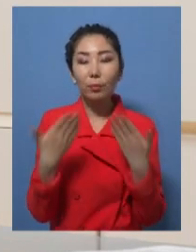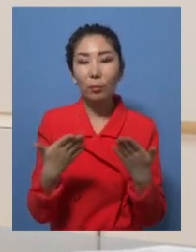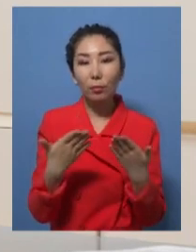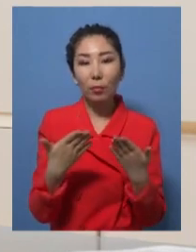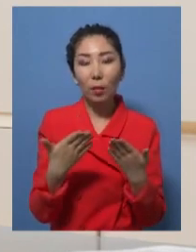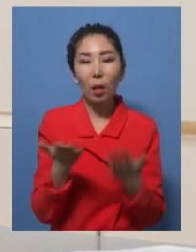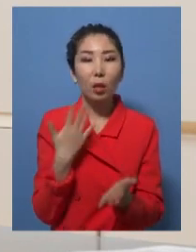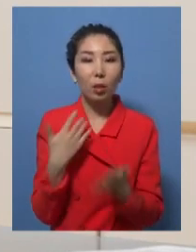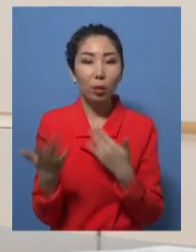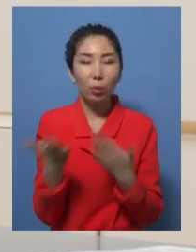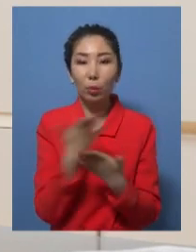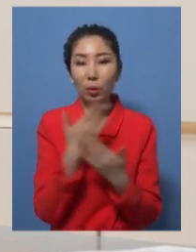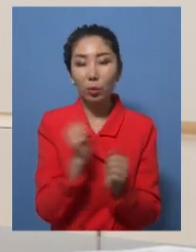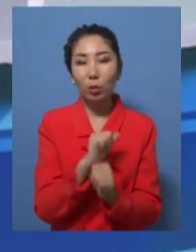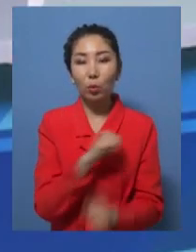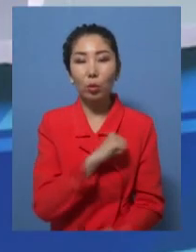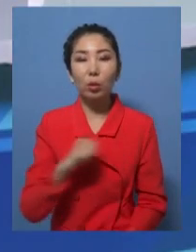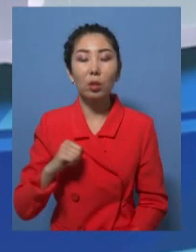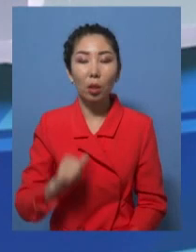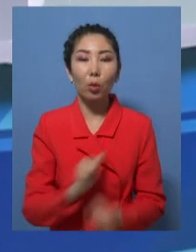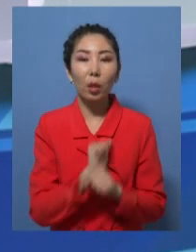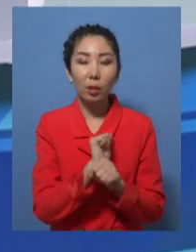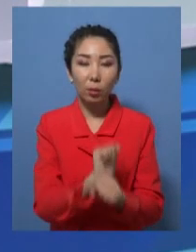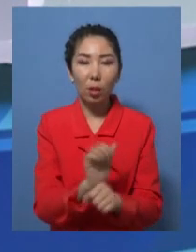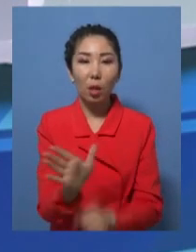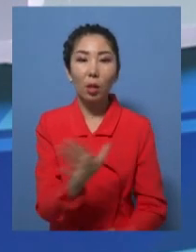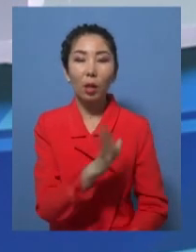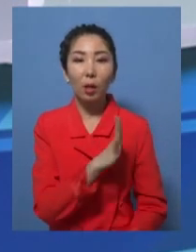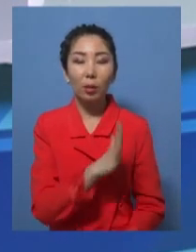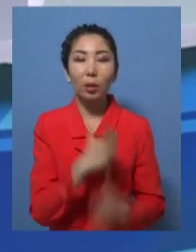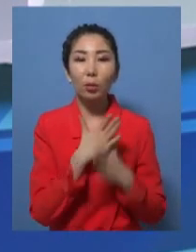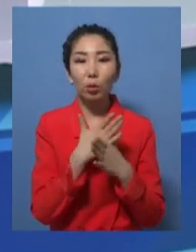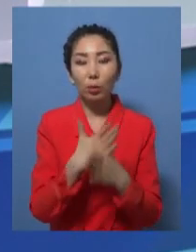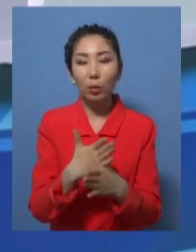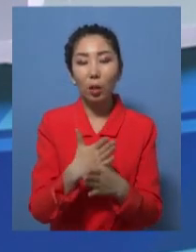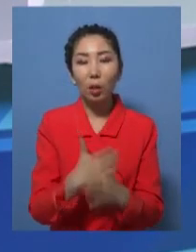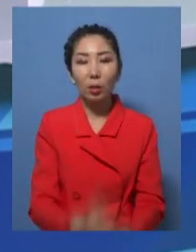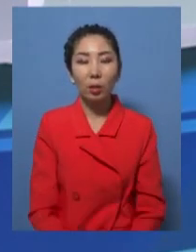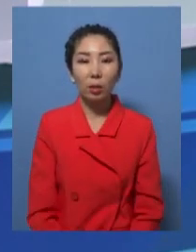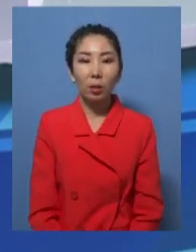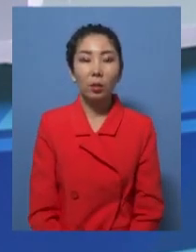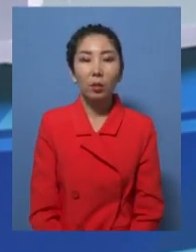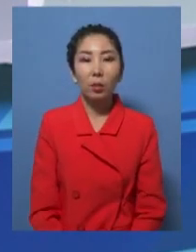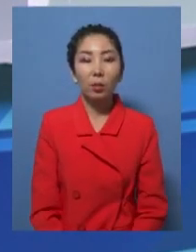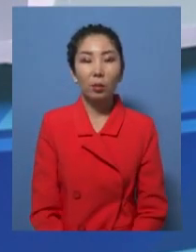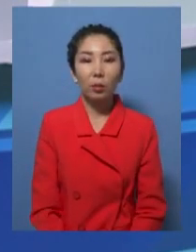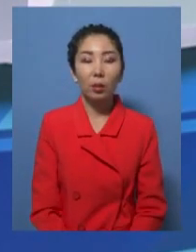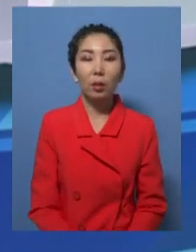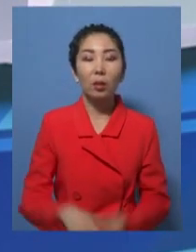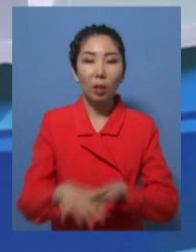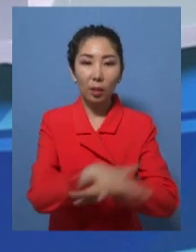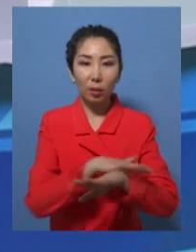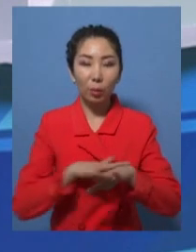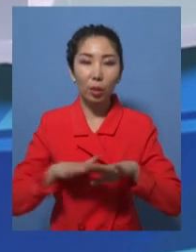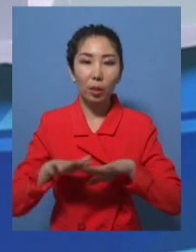диалогыңыз болмай қалады, сөйтіп сіз өзіңізді қорғап қаласыз деген сияқты өз мақал кеңестерімді айтып жүрмін. Осылай біздер жаңа